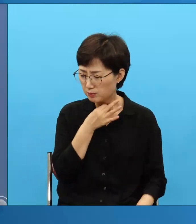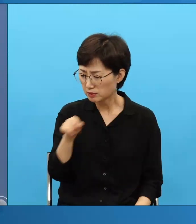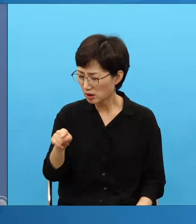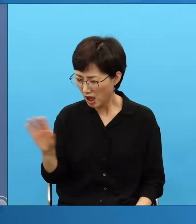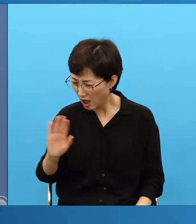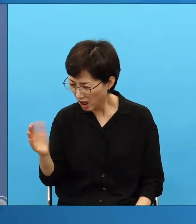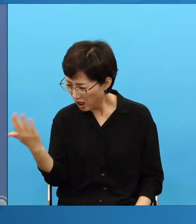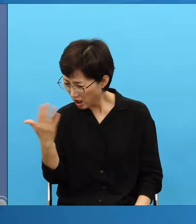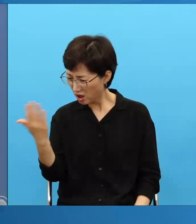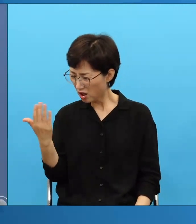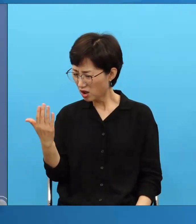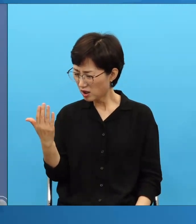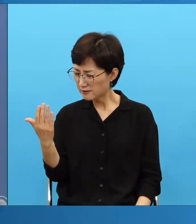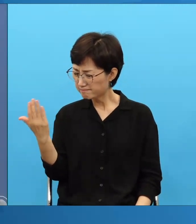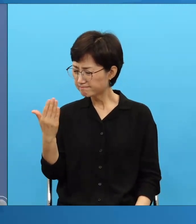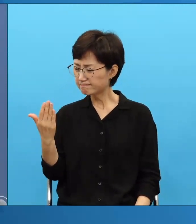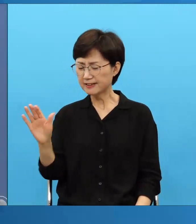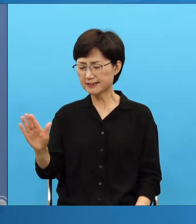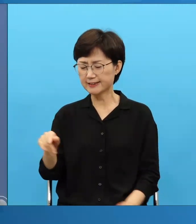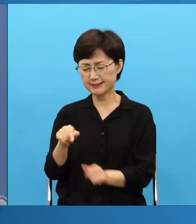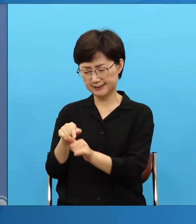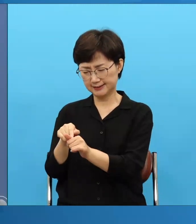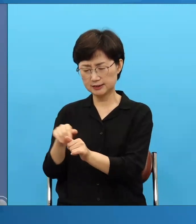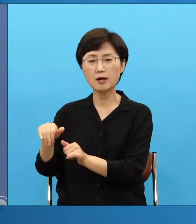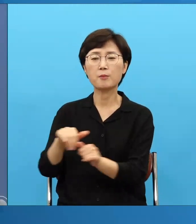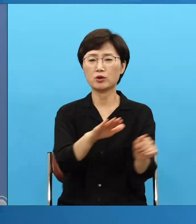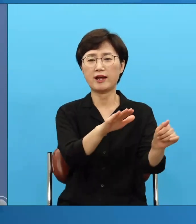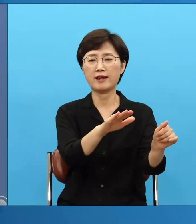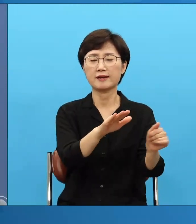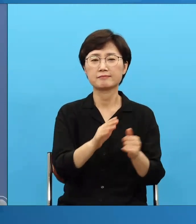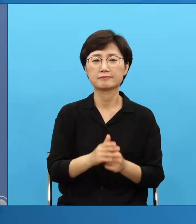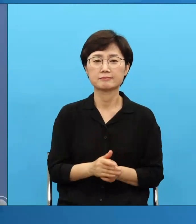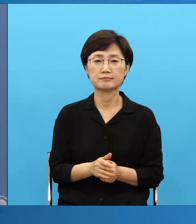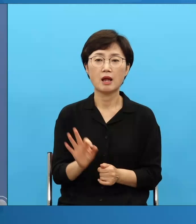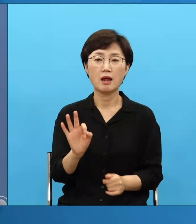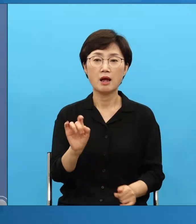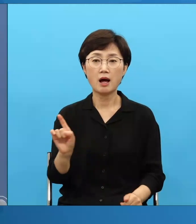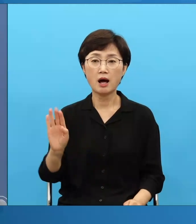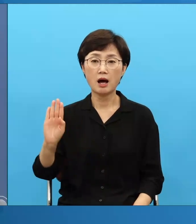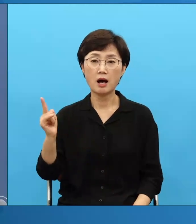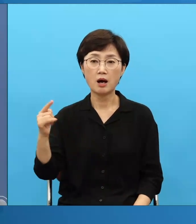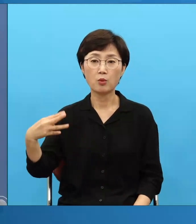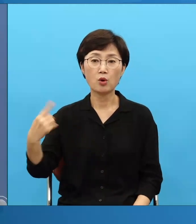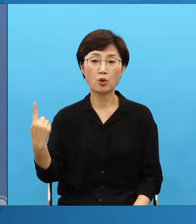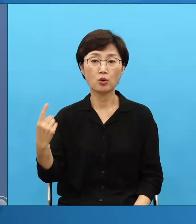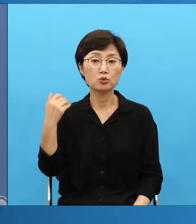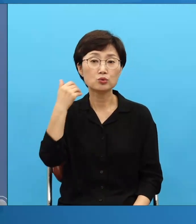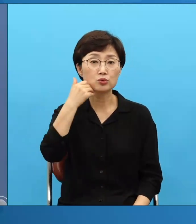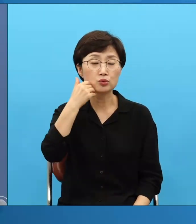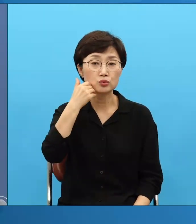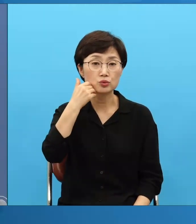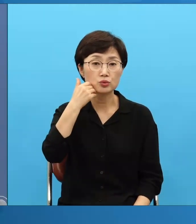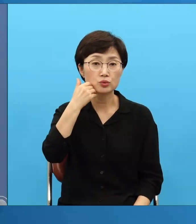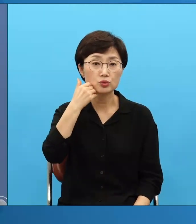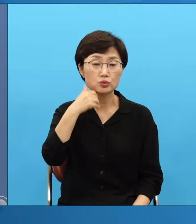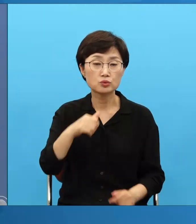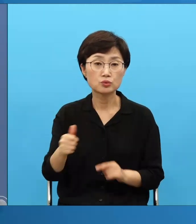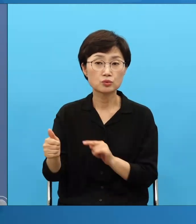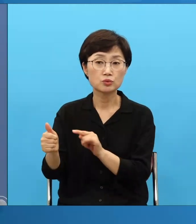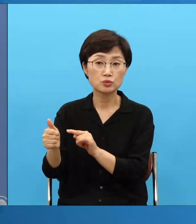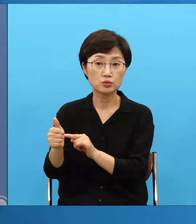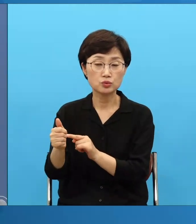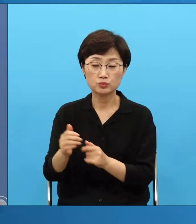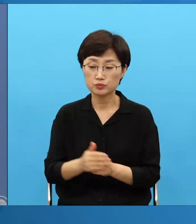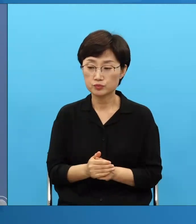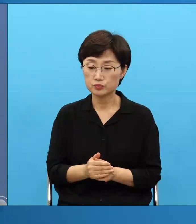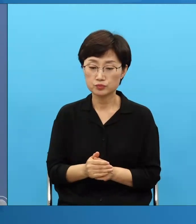brother Apollos, but he does 그러나 not want to go. 가게 될 거다. But he will eventually go. 이 아볼로가 어떤 인물입니까? And so who is this Apollos? 아무 잘못 없는데 교회